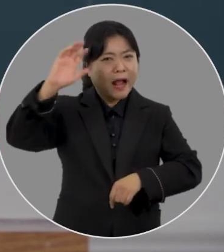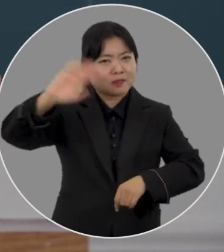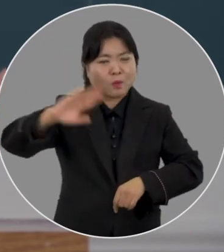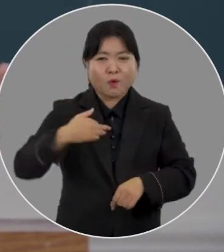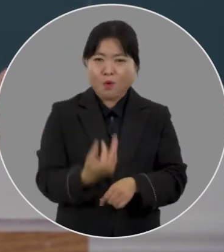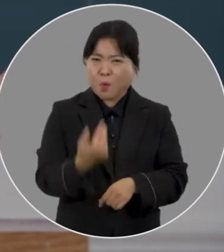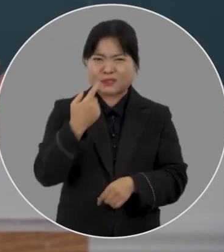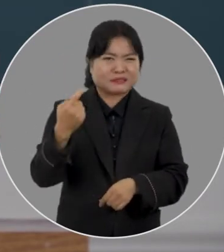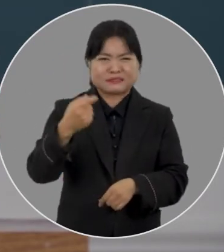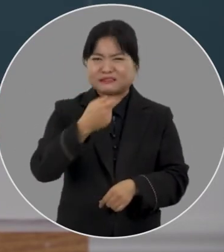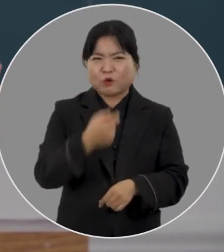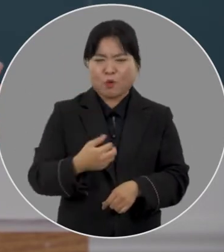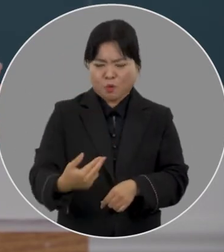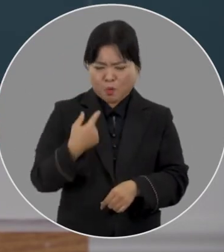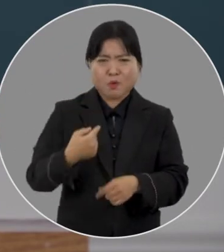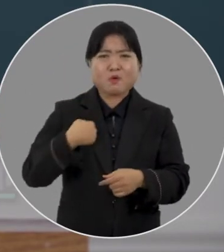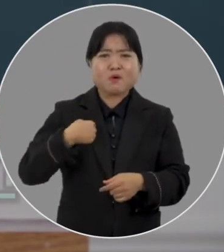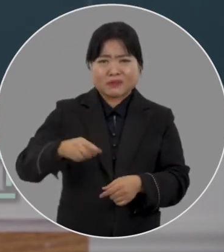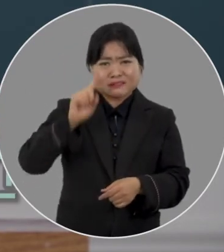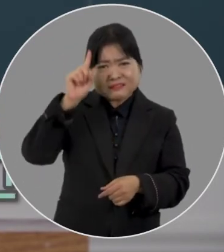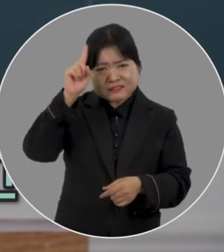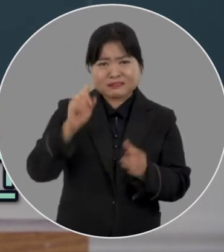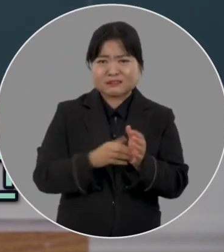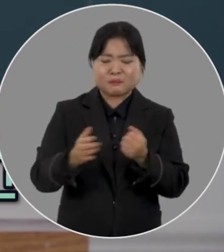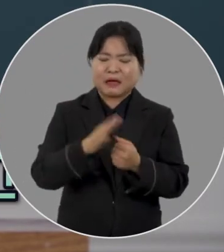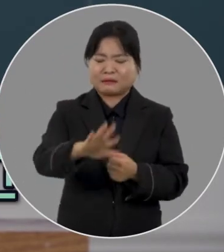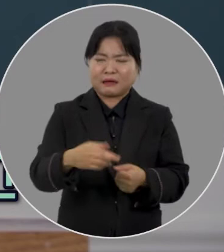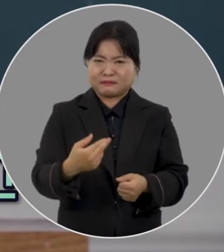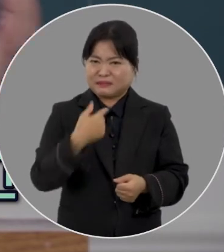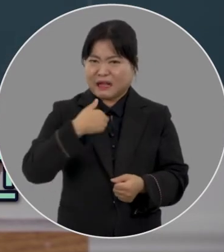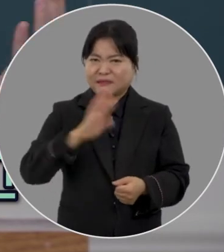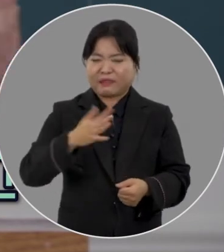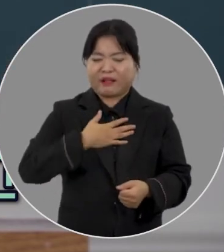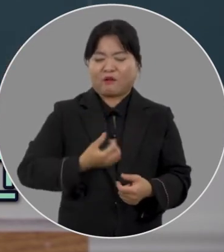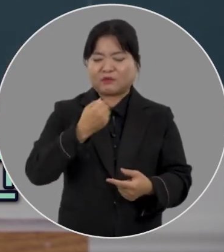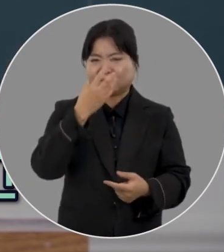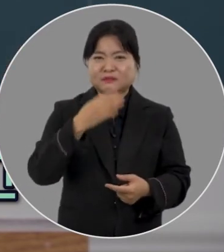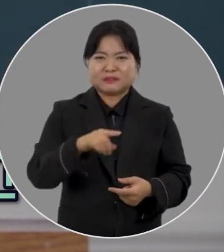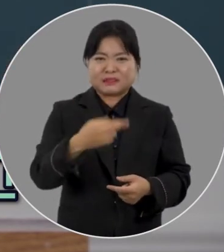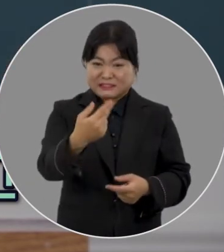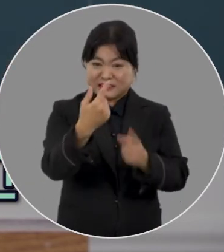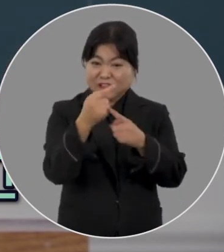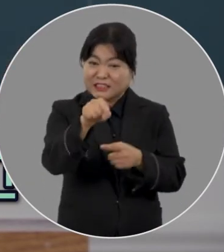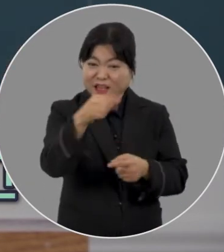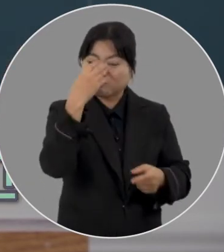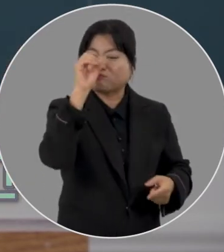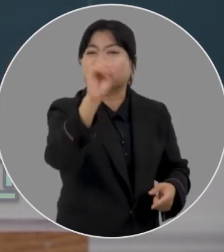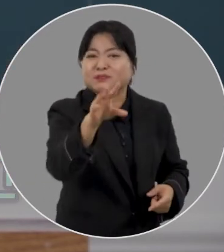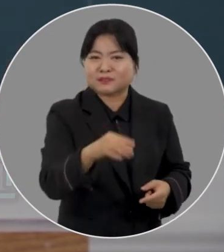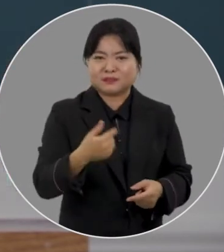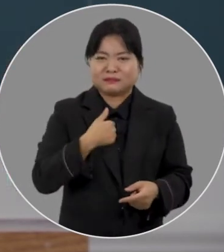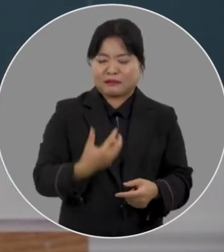싫은 거예요. 그 스트레스를 감당하느니 그냥 이 정보를 무시하고 네. 계속 기존의 생각을 고수해 나가겠다라는